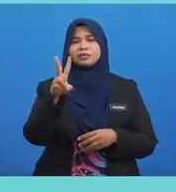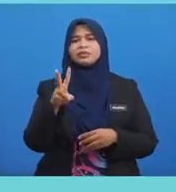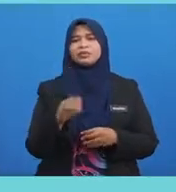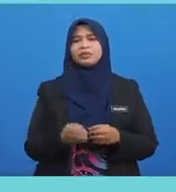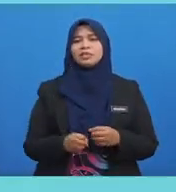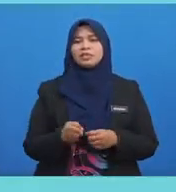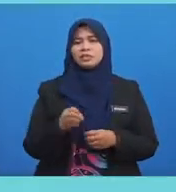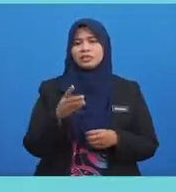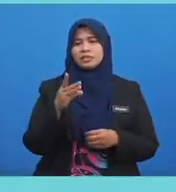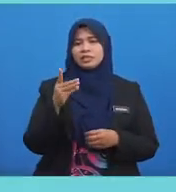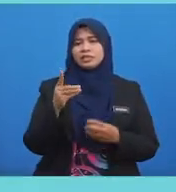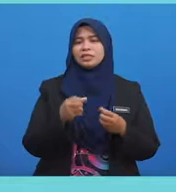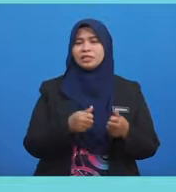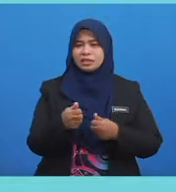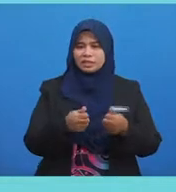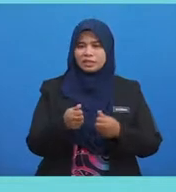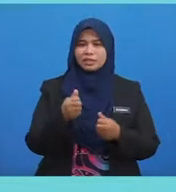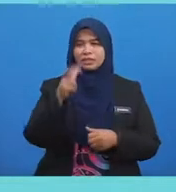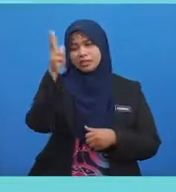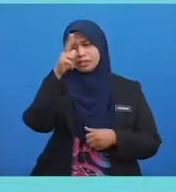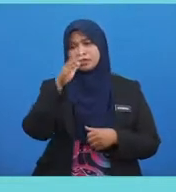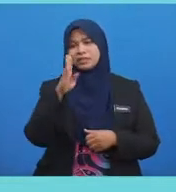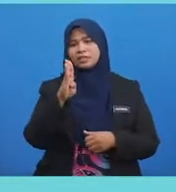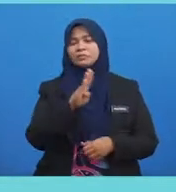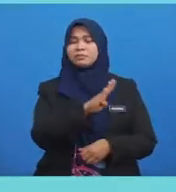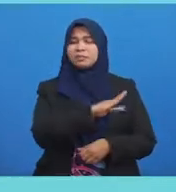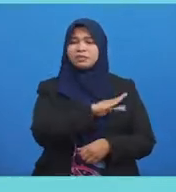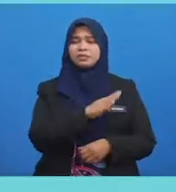Ketiga, masalah kewangan.